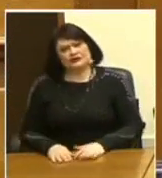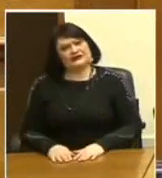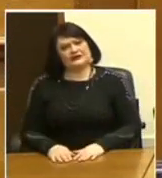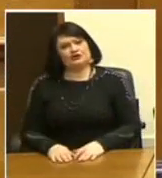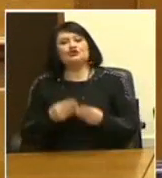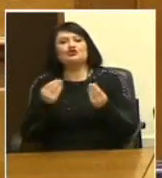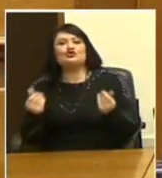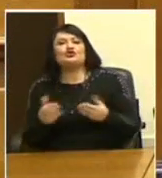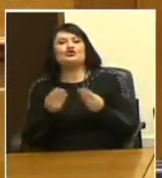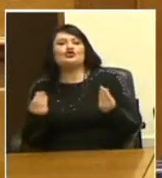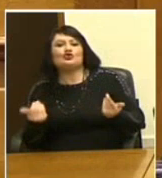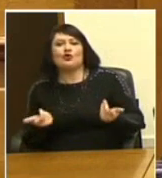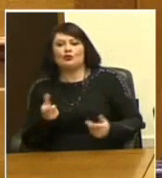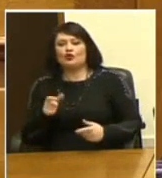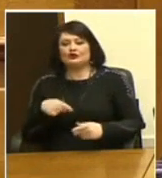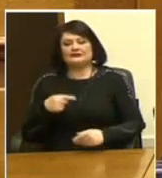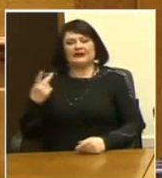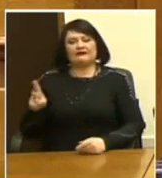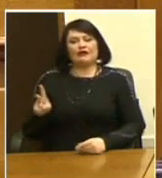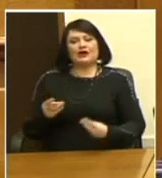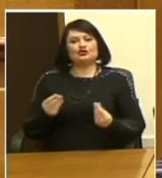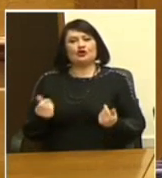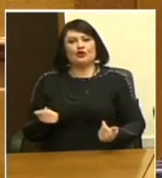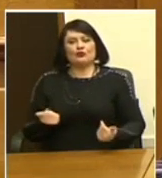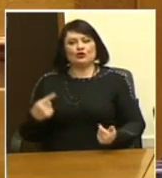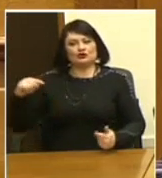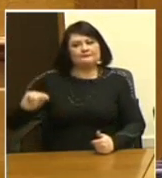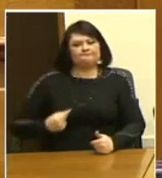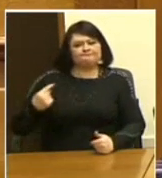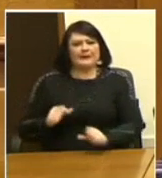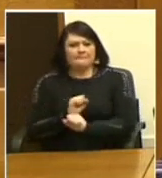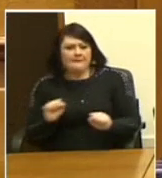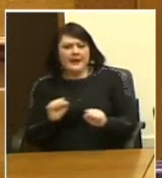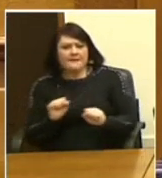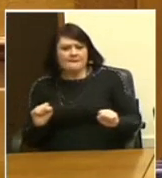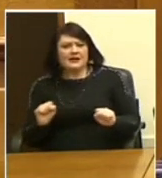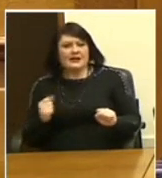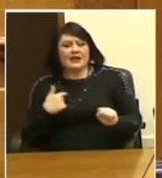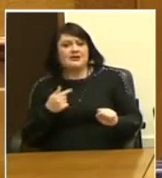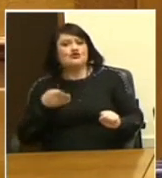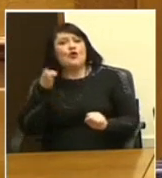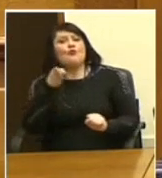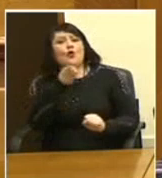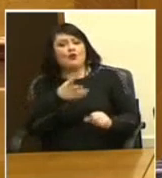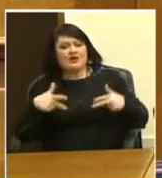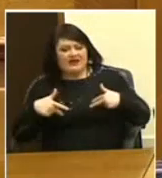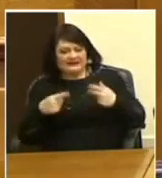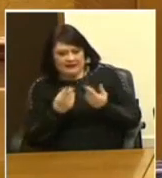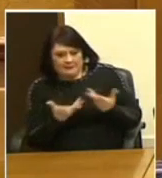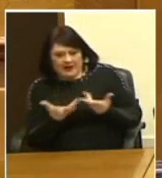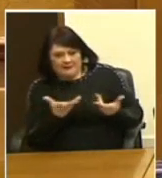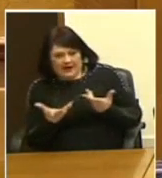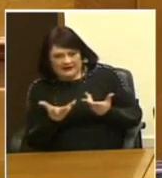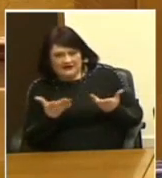διότι μέχρι τώρα η τακτική σας είναι η υπονόμευση της προσπάθειας της κυβέρνησης σε κάθε διαπραγματευτική προσπάθεια. Αν έχετε αλλάξει